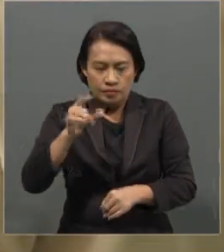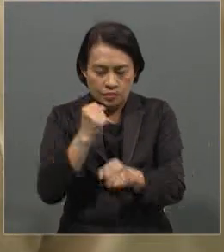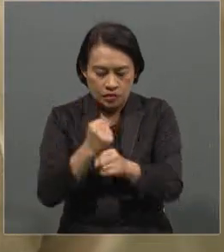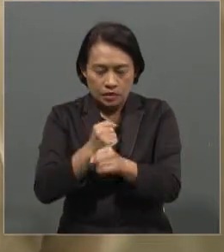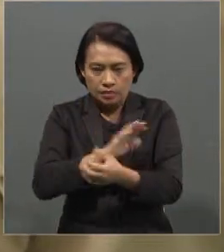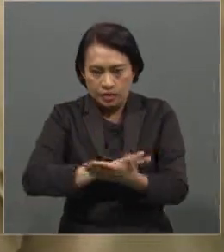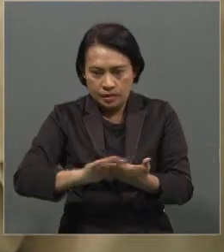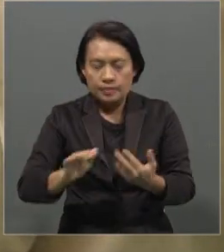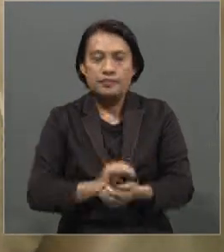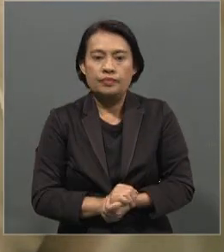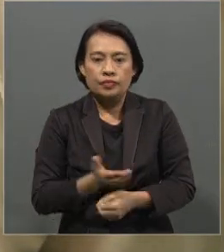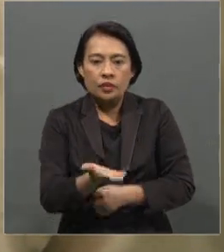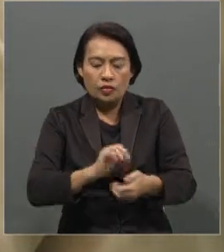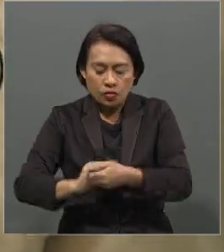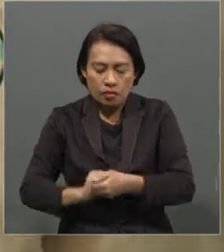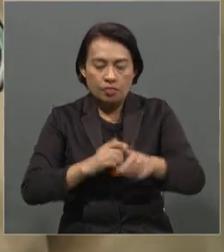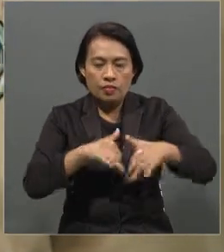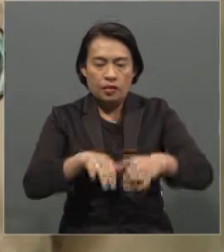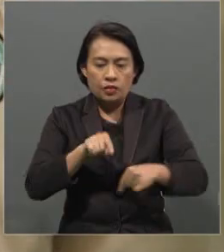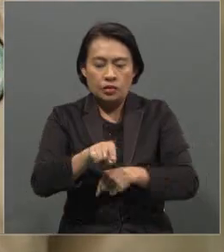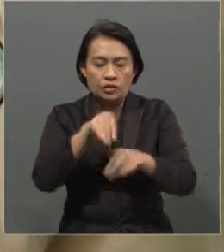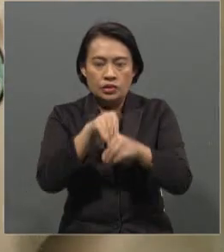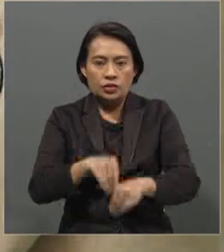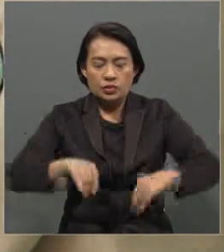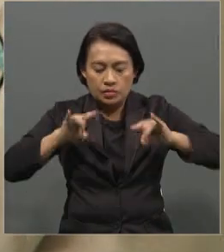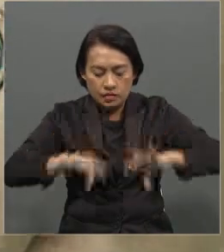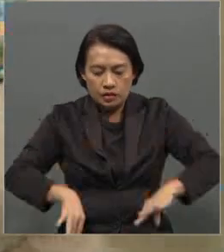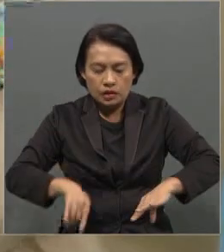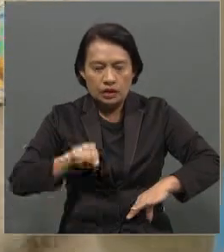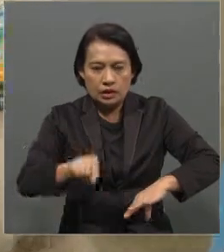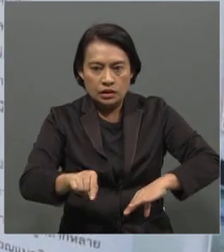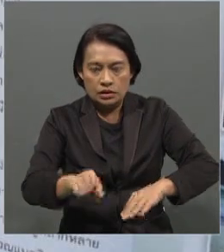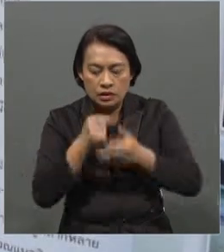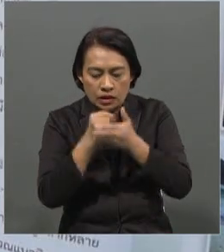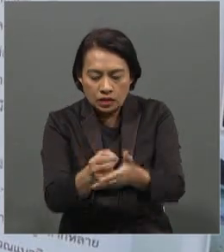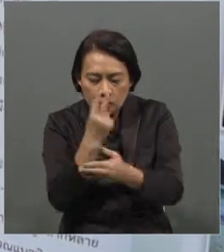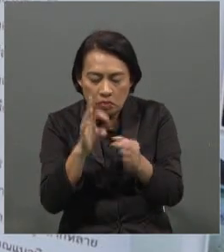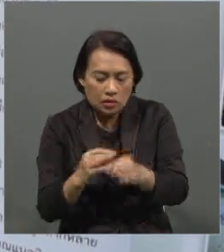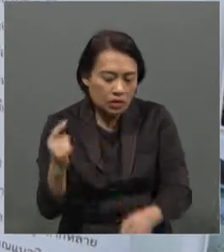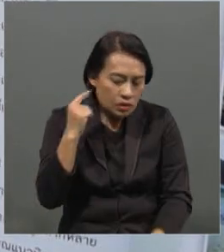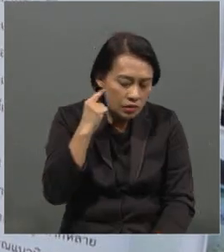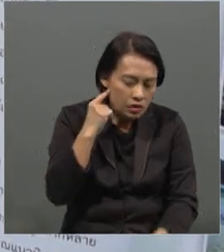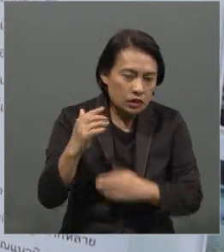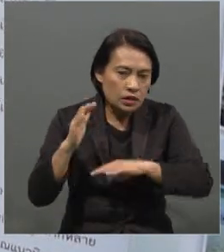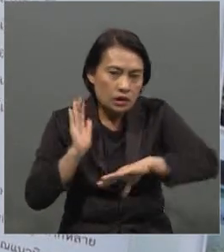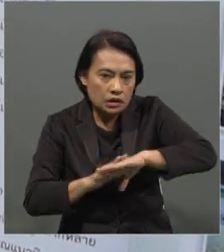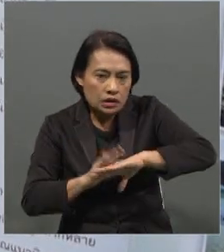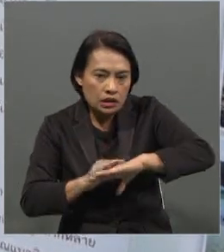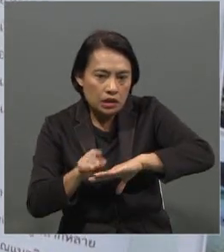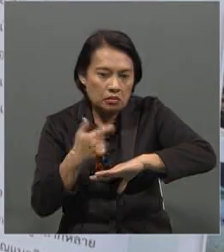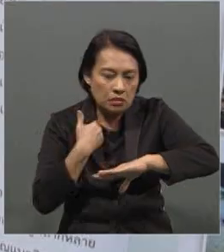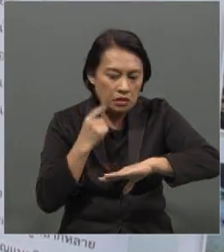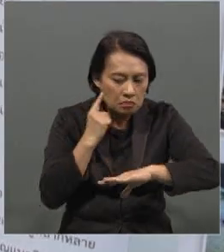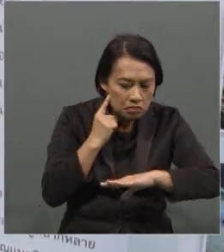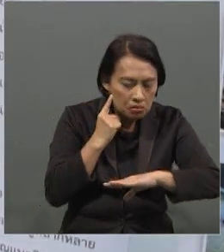ครับก็ได้ขอความร่วมมือประชาชนที่อยู่ในพื้นที่เสี่ยงนะครับว่าให้ช่วยตื่นตัวนะครับเมื่อได้ยินเสียงสัญญาณเตือนภัยด้วยนะครับเพื่อ